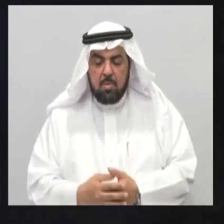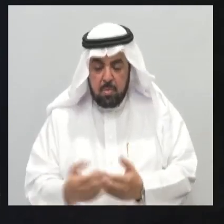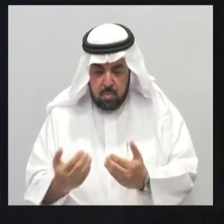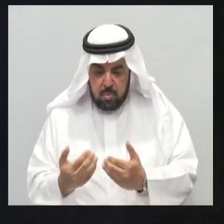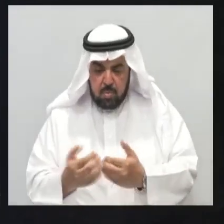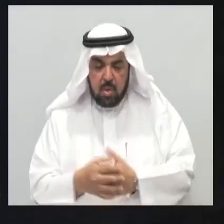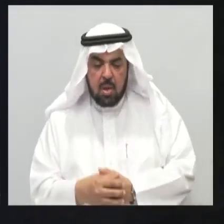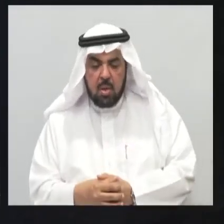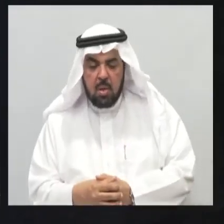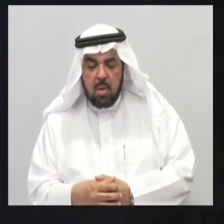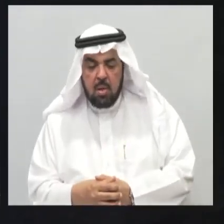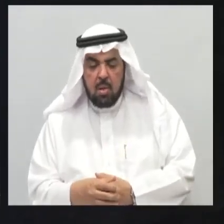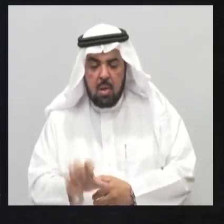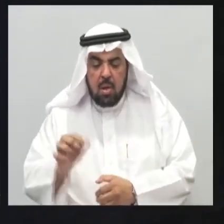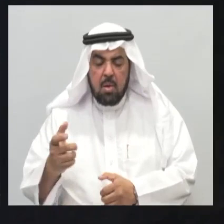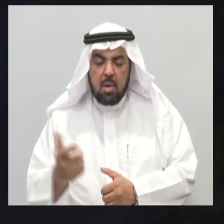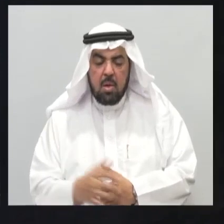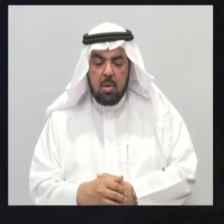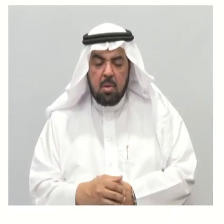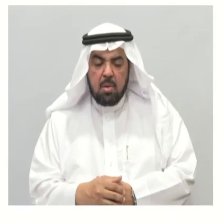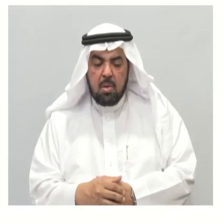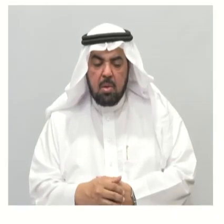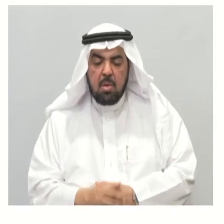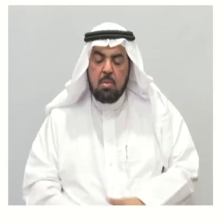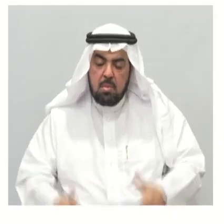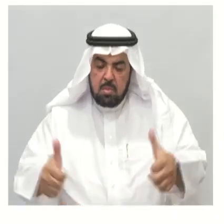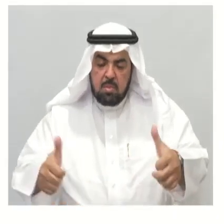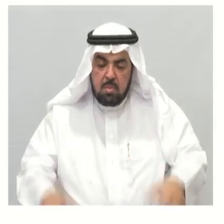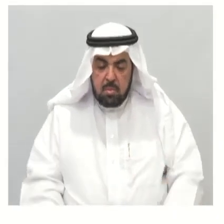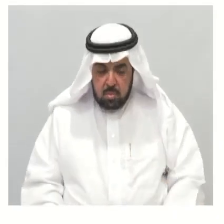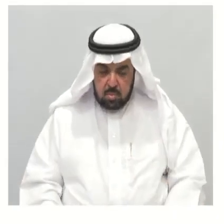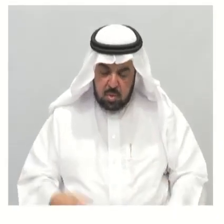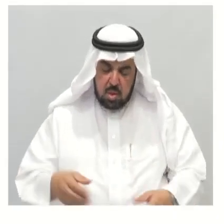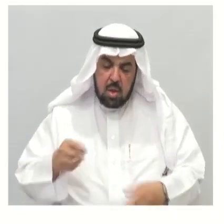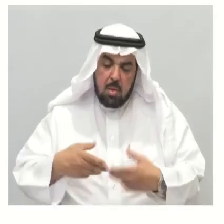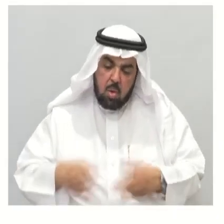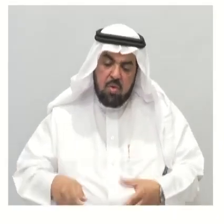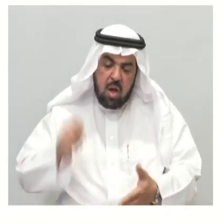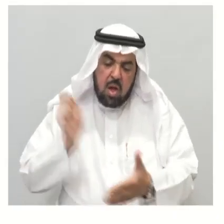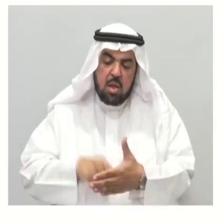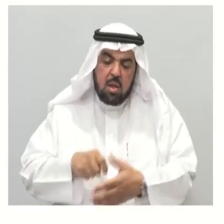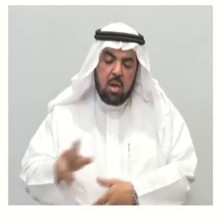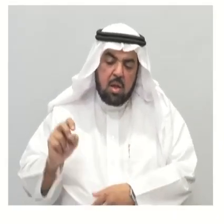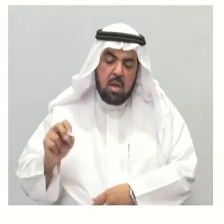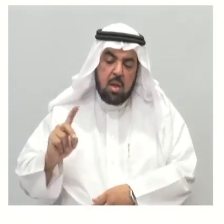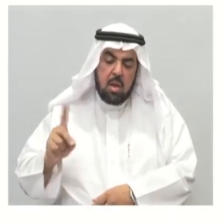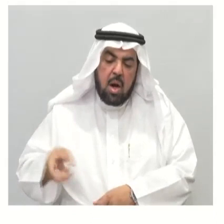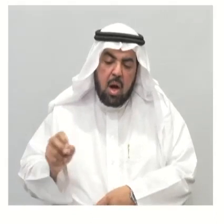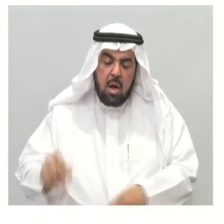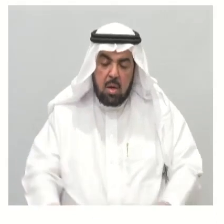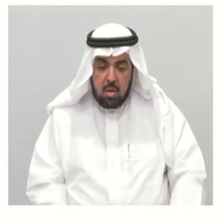الانجذاب؟ ماذا اخترت؟ أحسنتم، إنها قابلية الطرق. رائع.